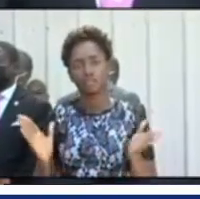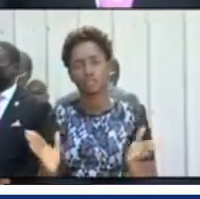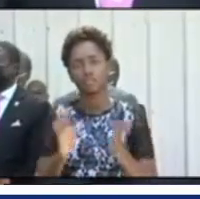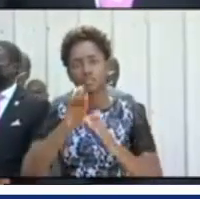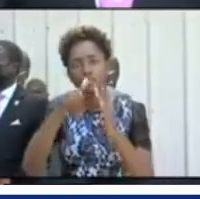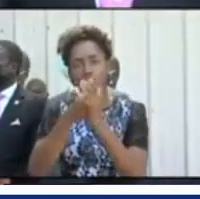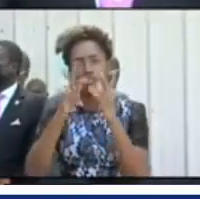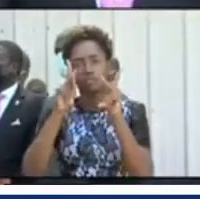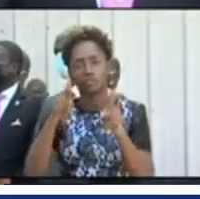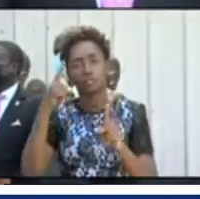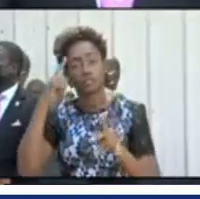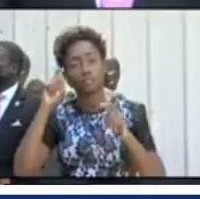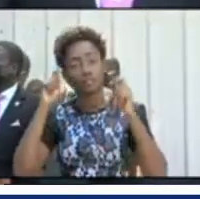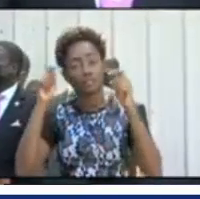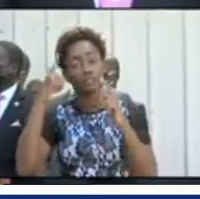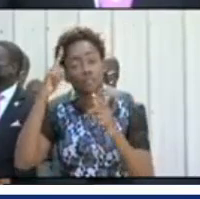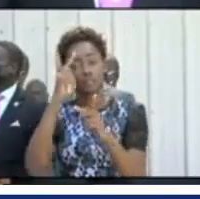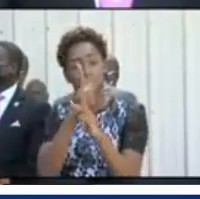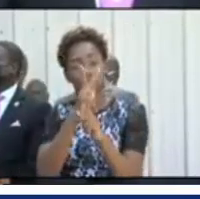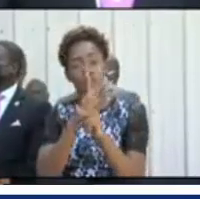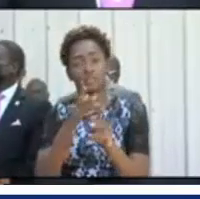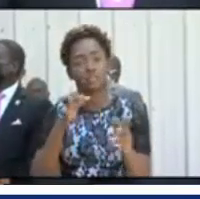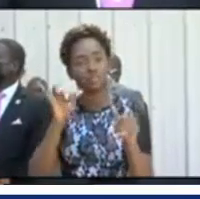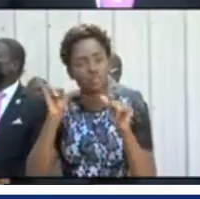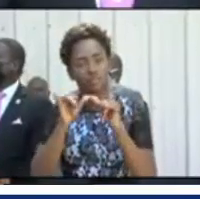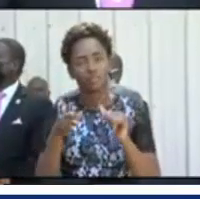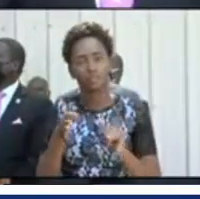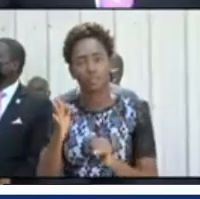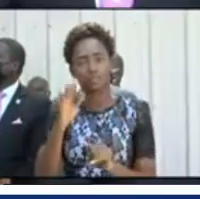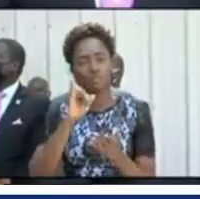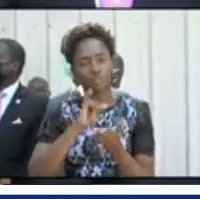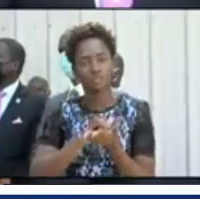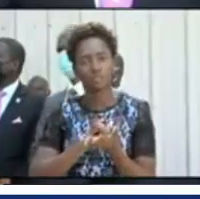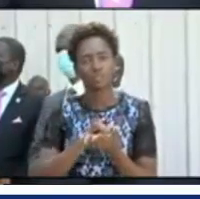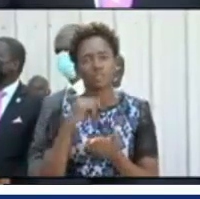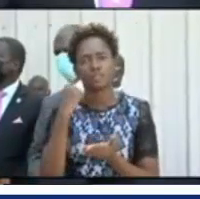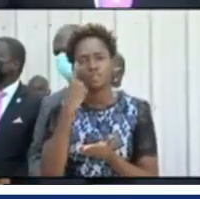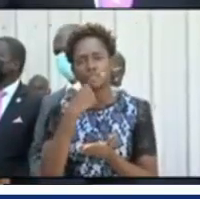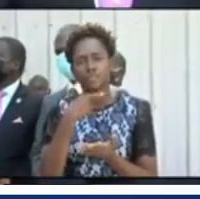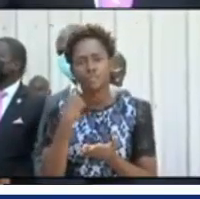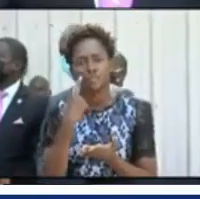manifestant dans le pays a pu toujours qu'aimer même comportement non violent ça qui